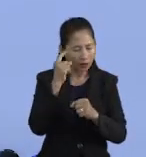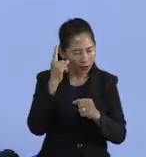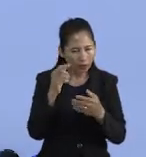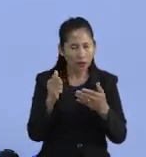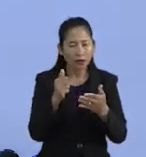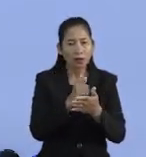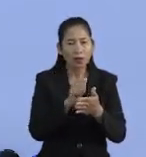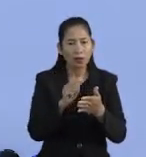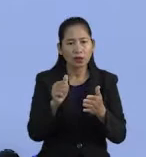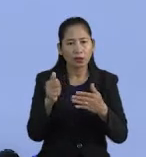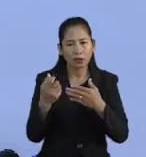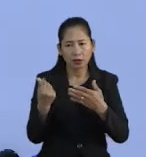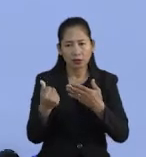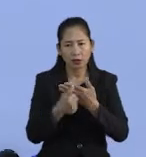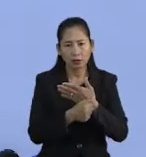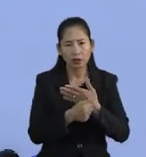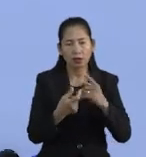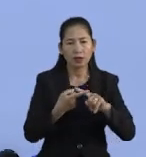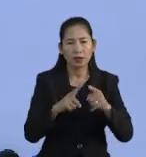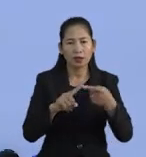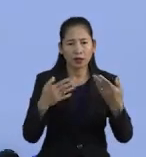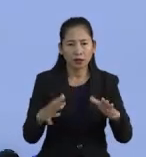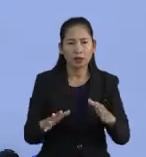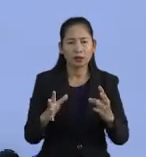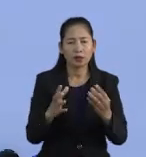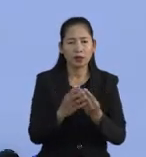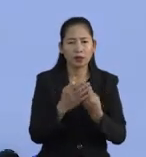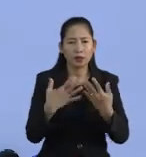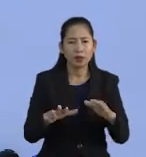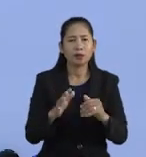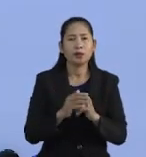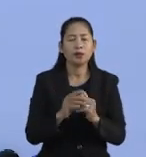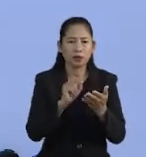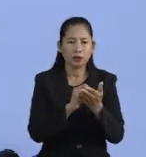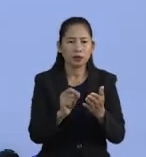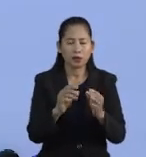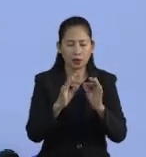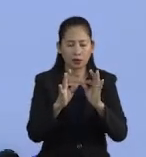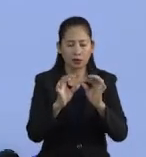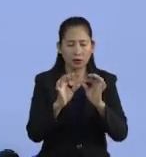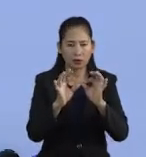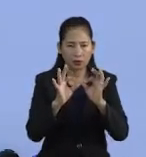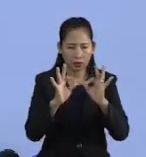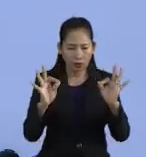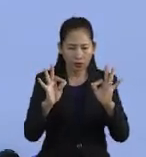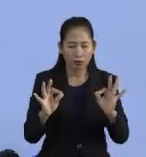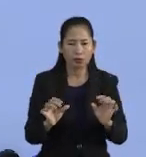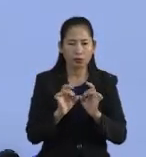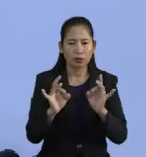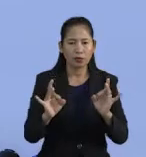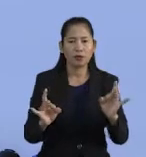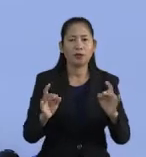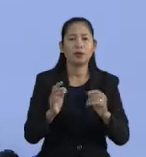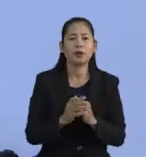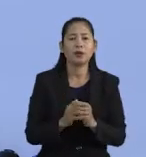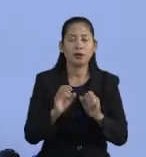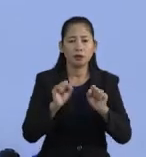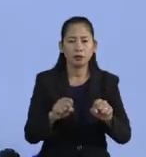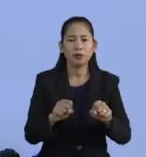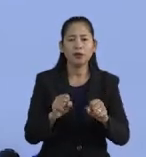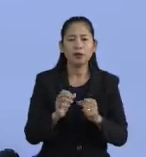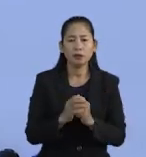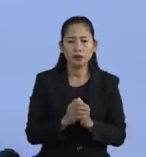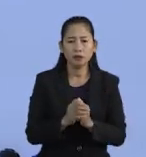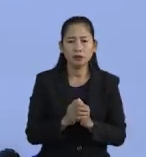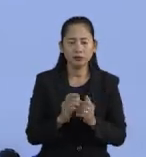lây lệch nâng rồi hai chùm luôn nâng rồi hai chẳng dưng so sẽ chia tùm rung bùng rìa nè nâng chùm luôn lại là ngay nè